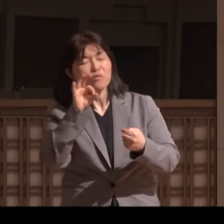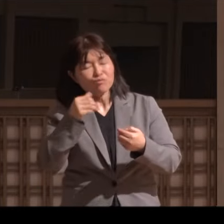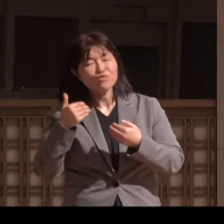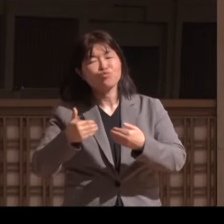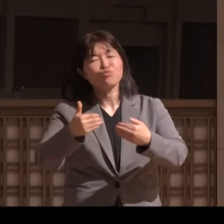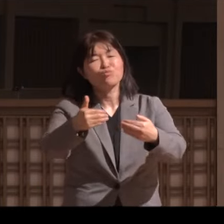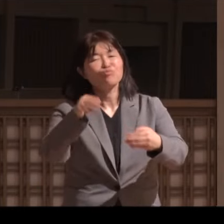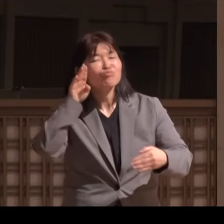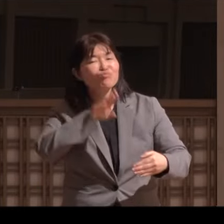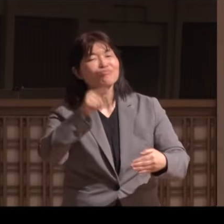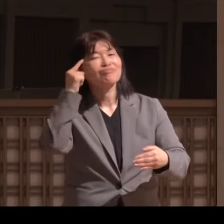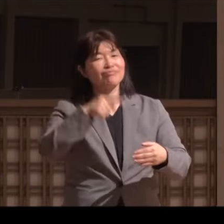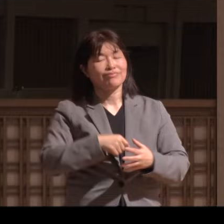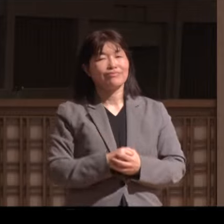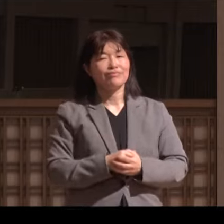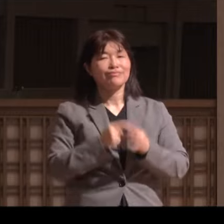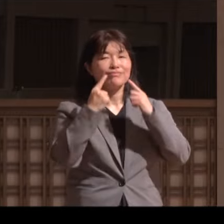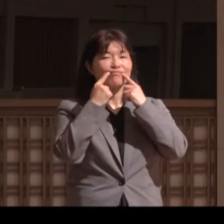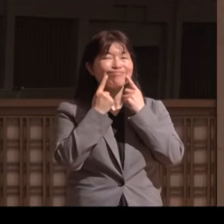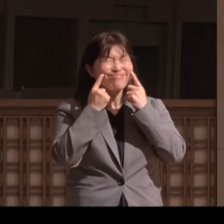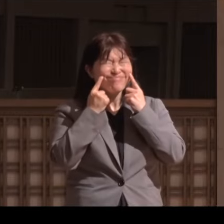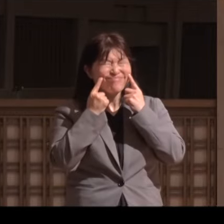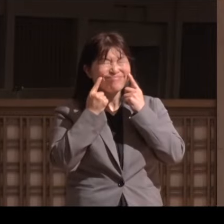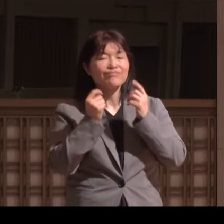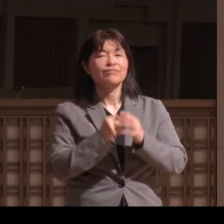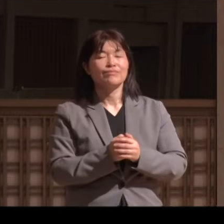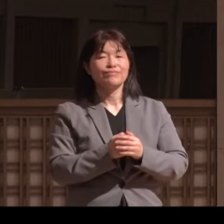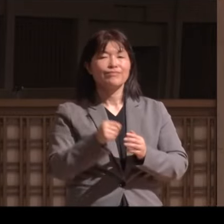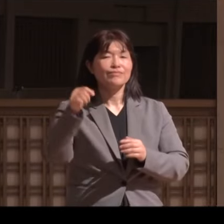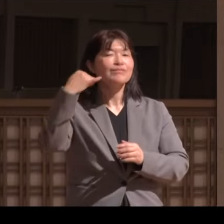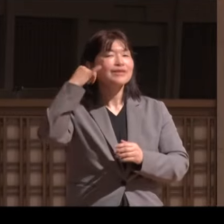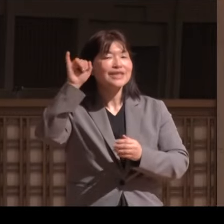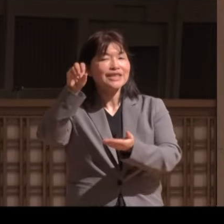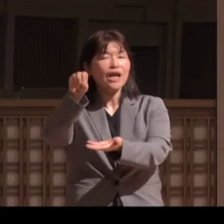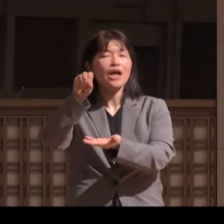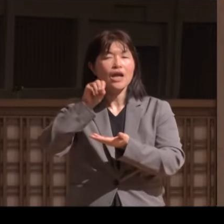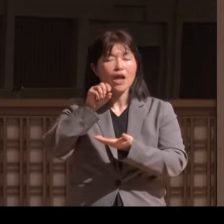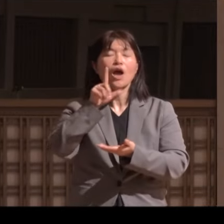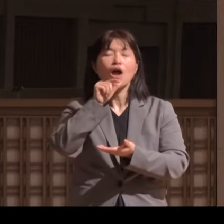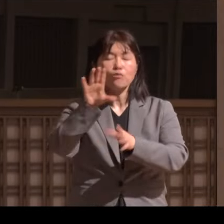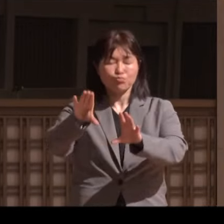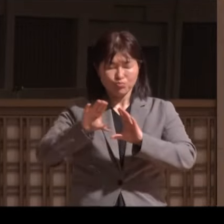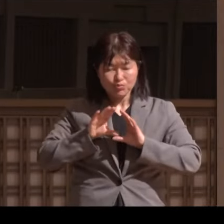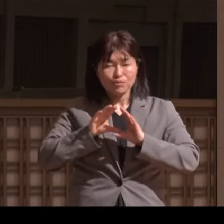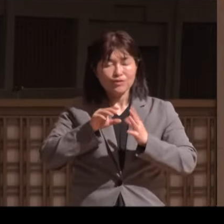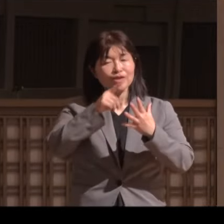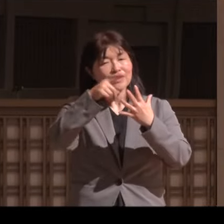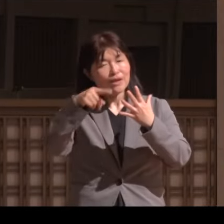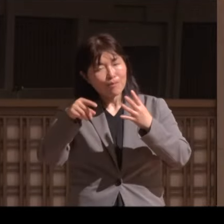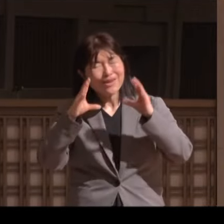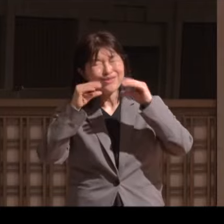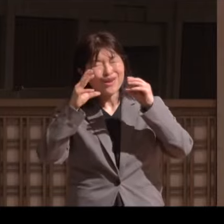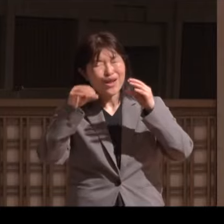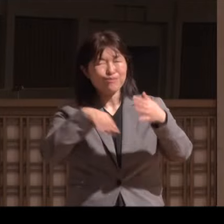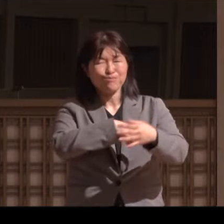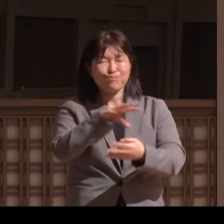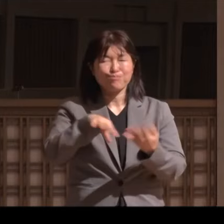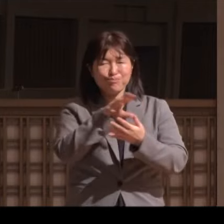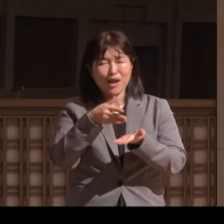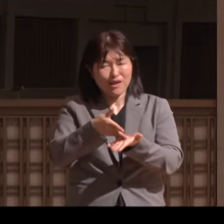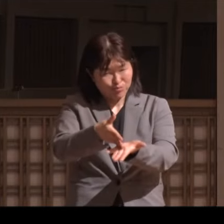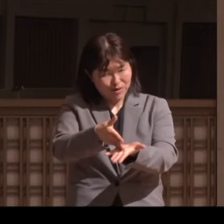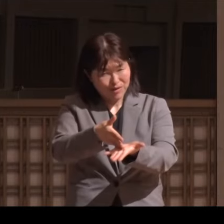かなという風に思いますなので降格を上げて出会って相手の意見を否定しないようにしてで時々ちょっと笑える話をする